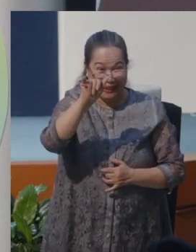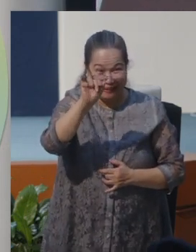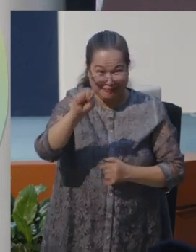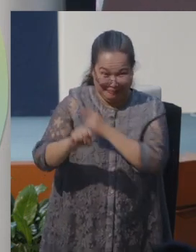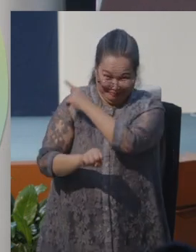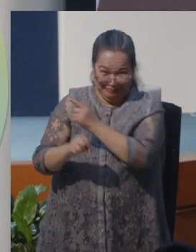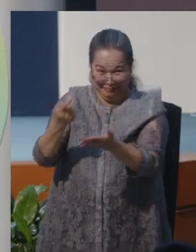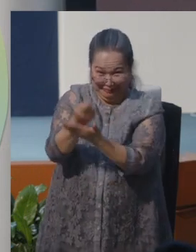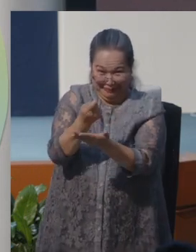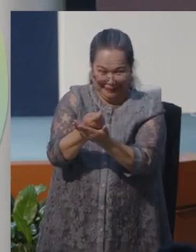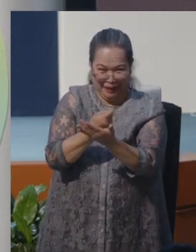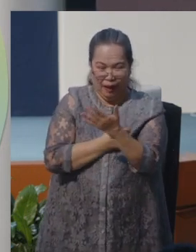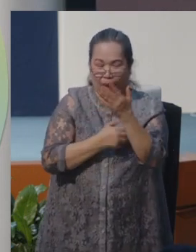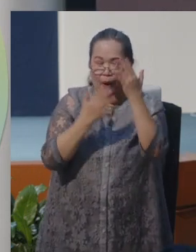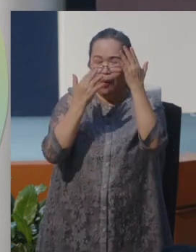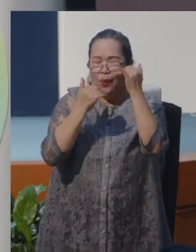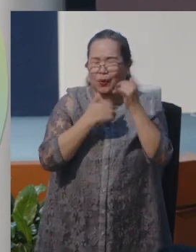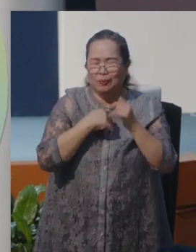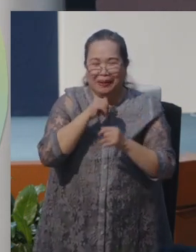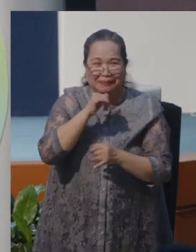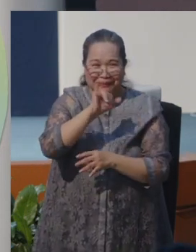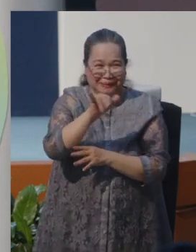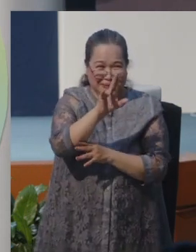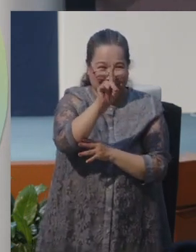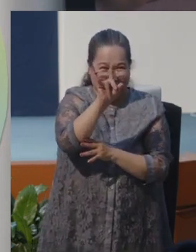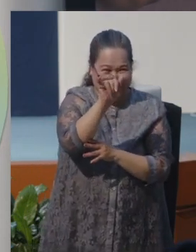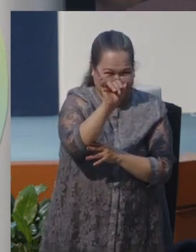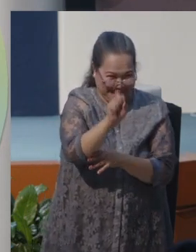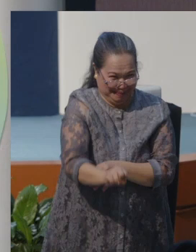Sana naman po hindi ako si Judas.